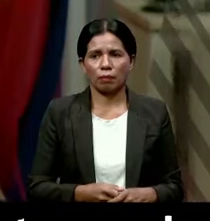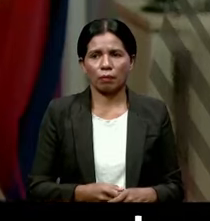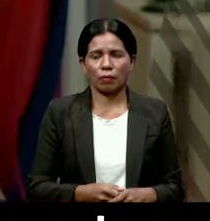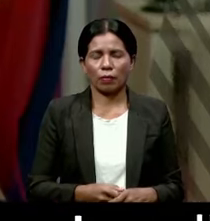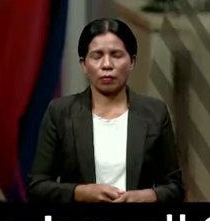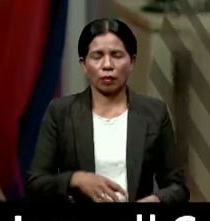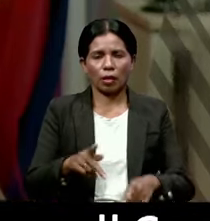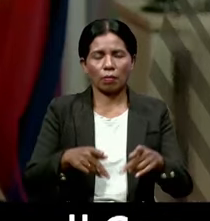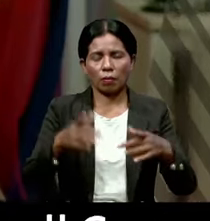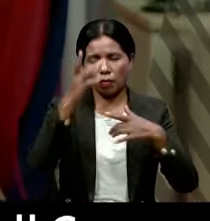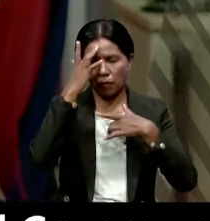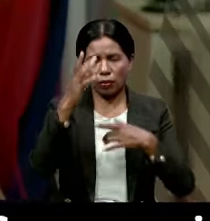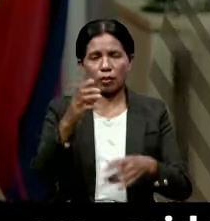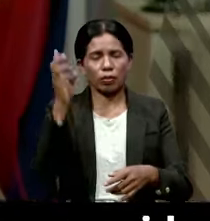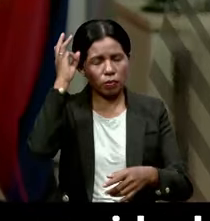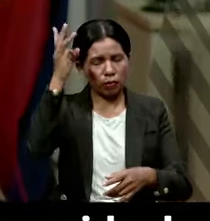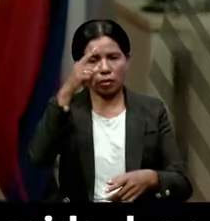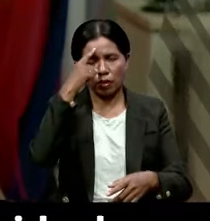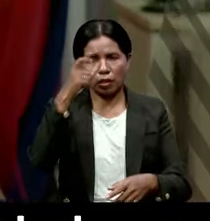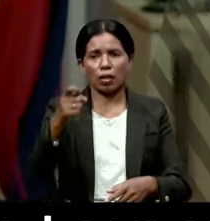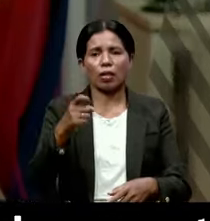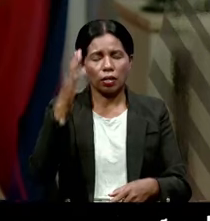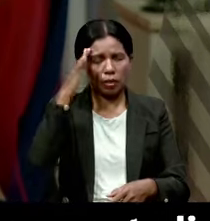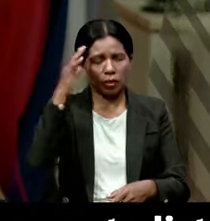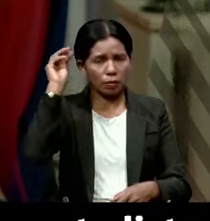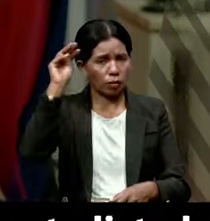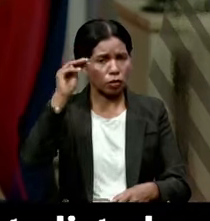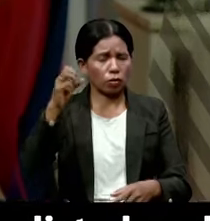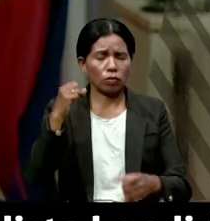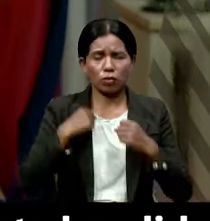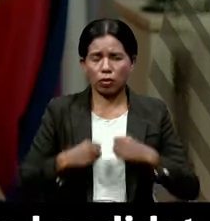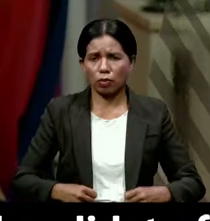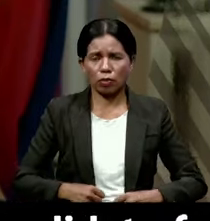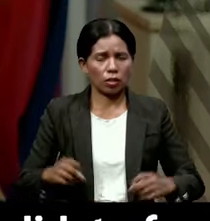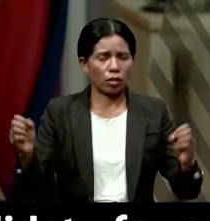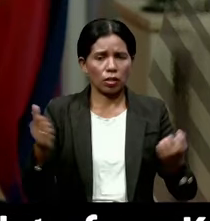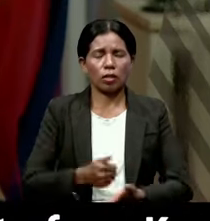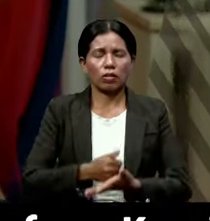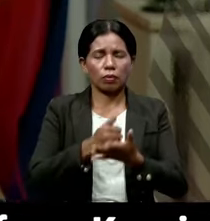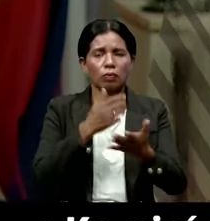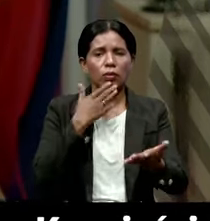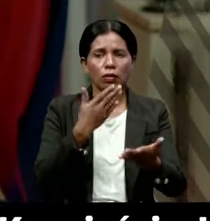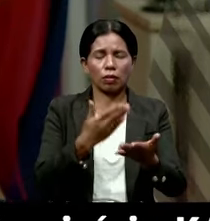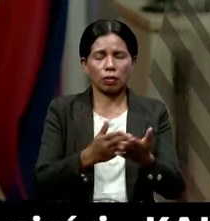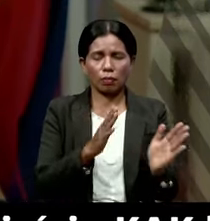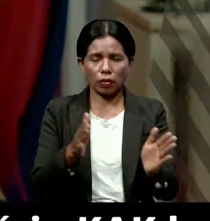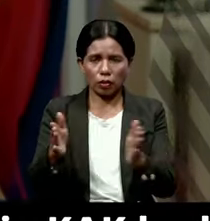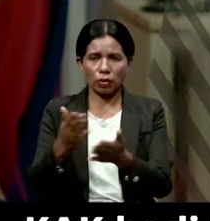Paciente preocupa no considera Ministerio Saúde la hija plano día va proceso Sosa en